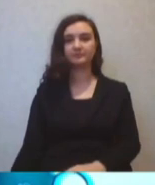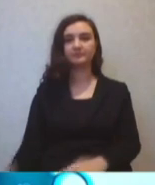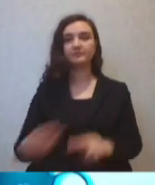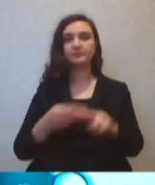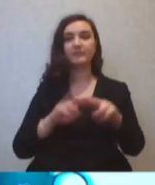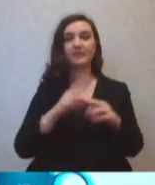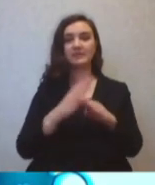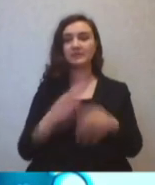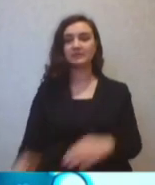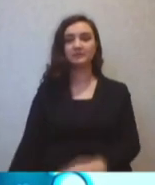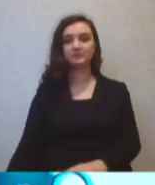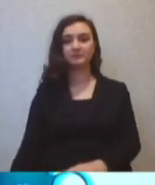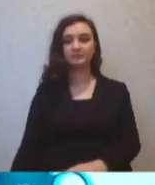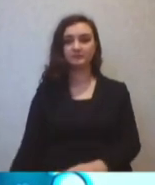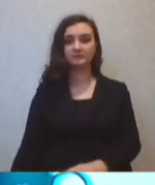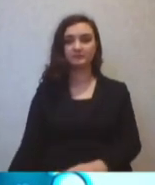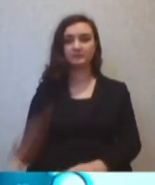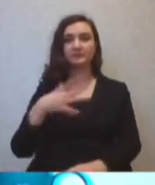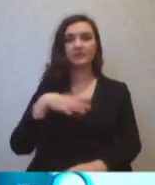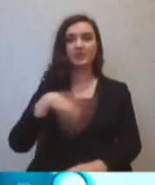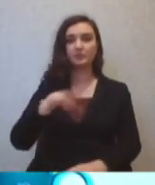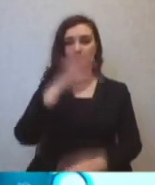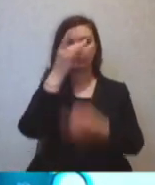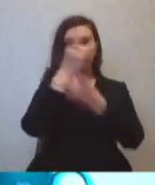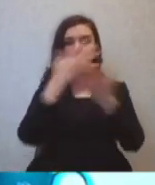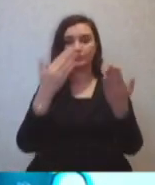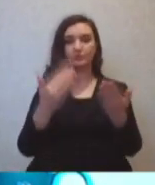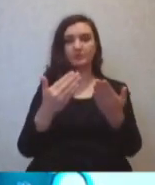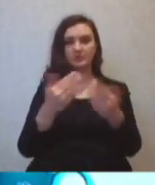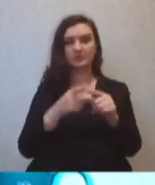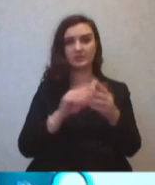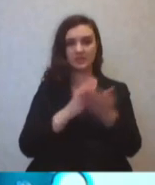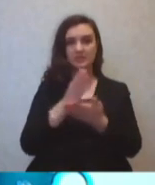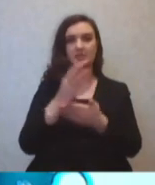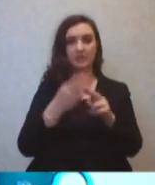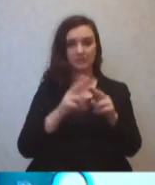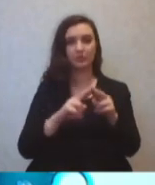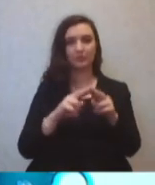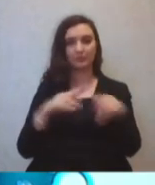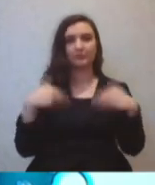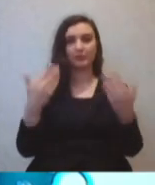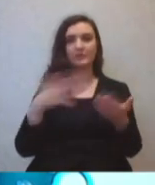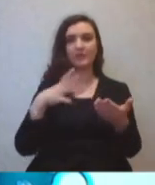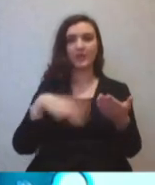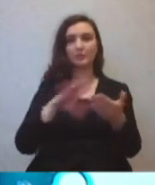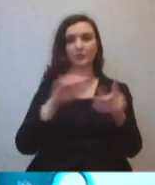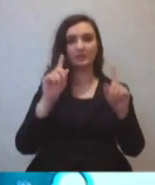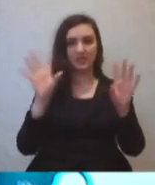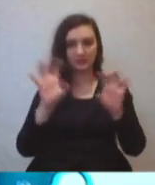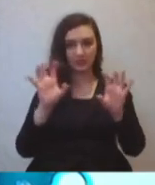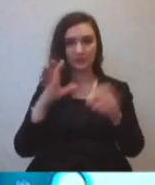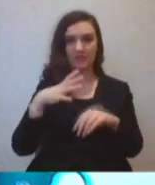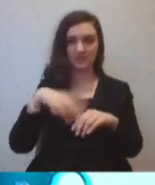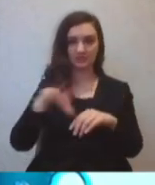ეს არის ქართული კულტურის, ქართული ისტორიის განუყოფელი ნაწილი, ამიტომ რა თქმა უნდა ვულოცავთ ქართულ რადიოს, საქართველოს